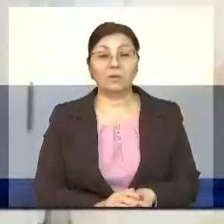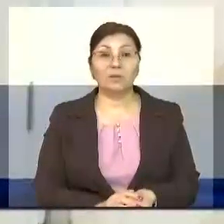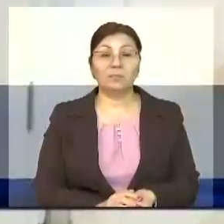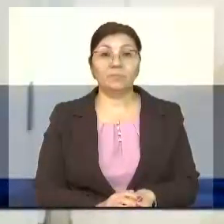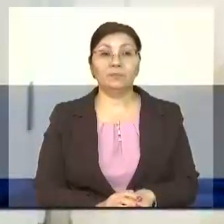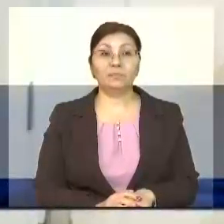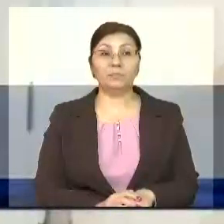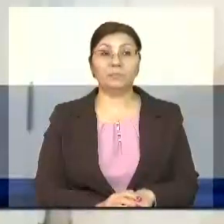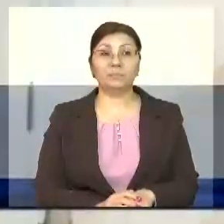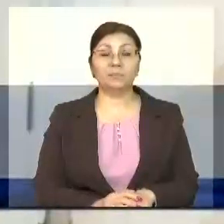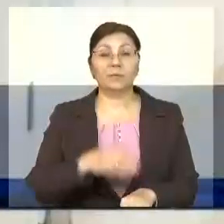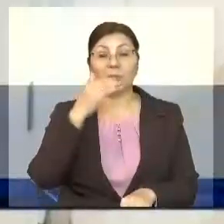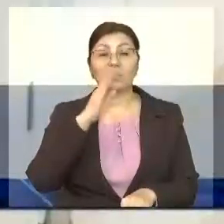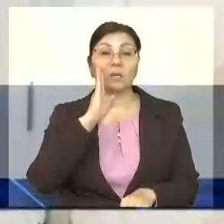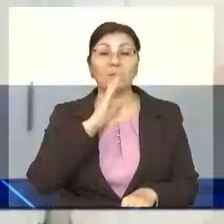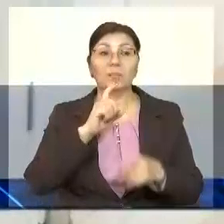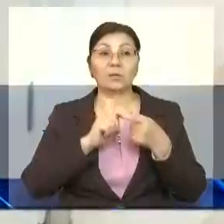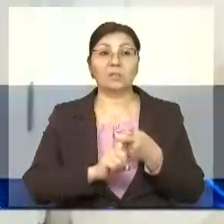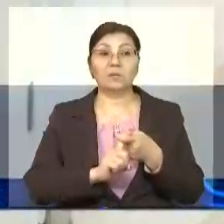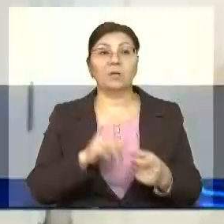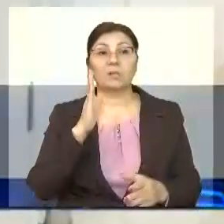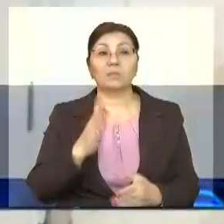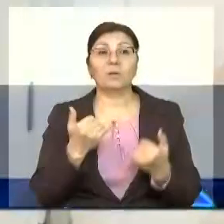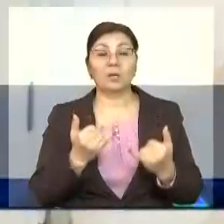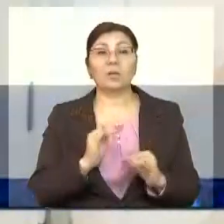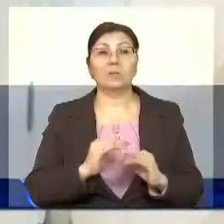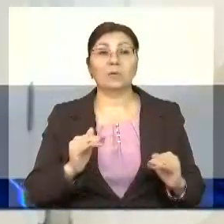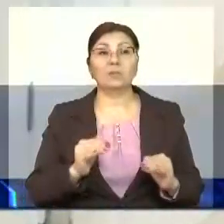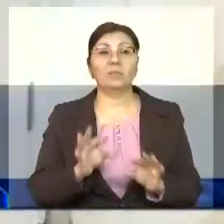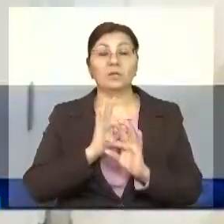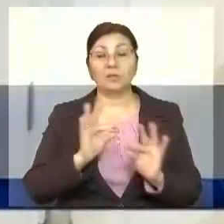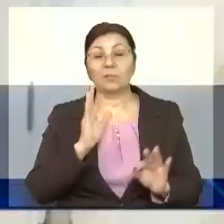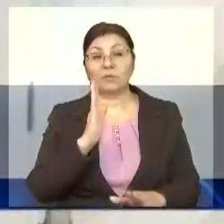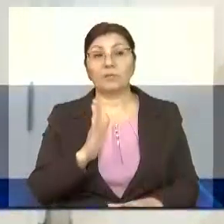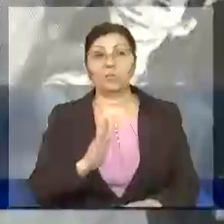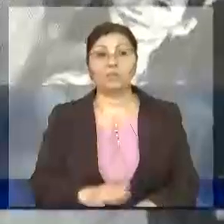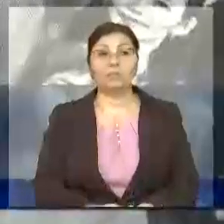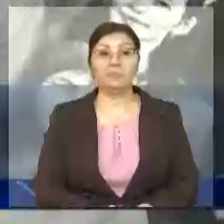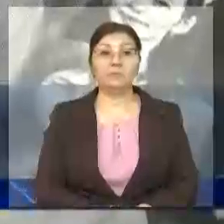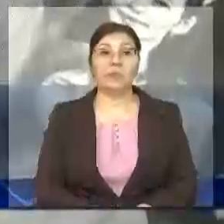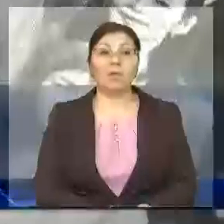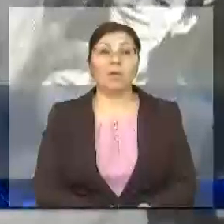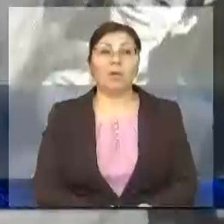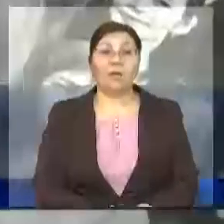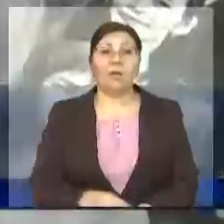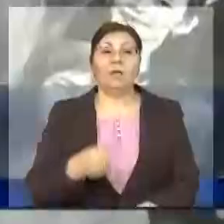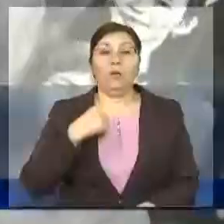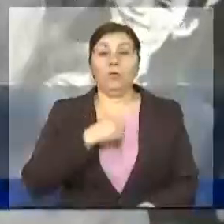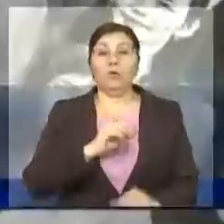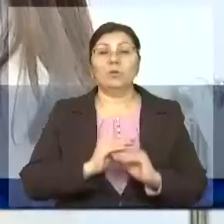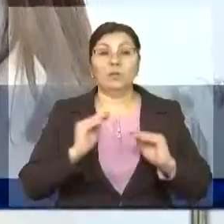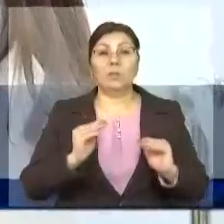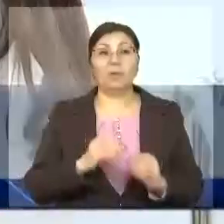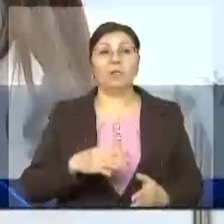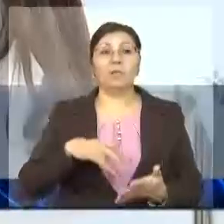хабарлап отырып, ата-аналармен тығыз байланыста болсақ, қазіргі балаларымыз өте тәрбиелі бала болады деп ойлаймын. Ұлағатты ұстаздың өзі де шәкірттері